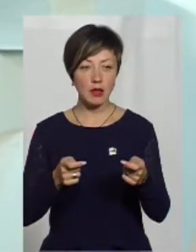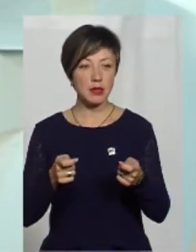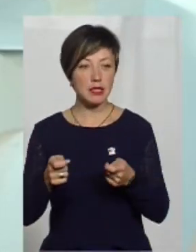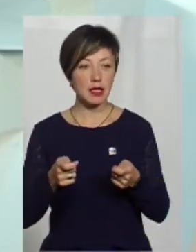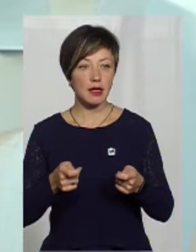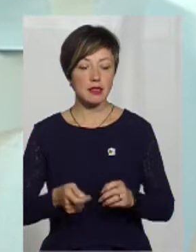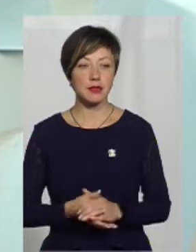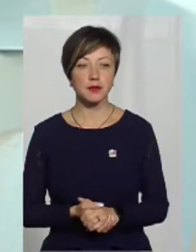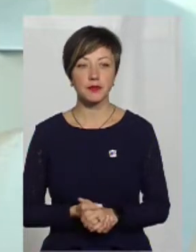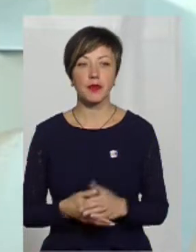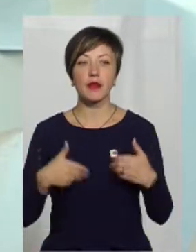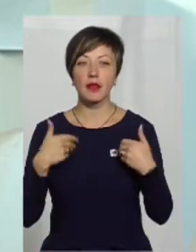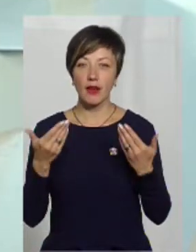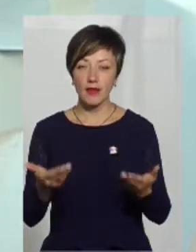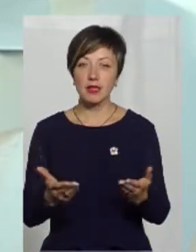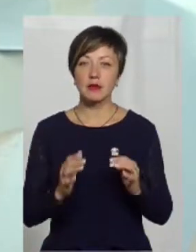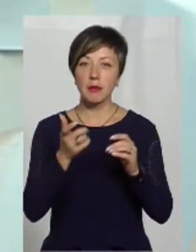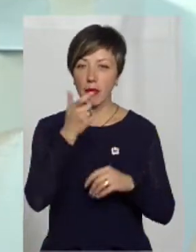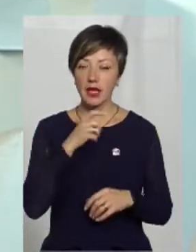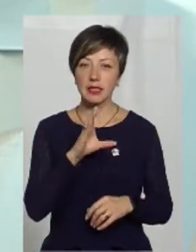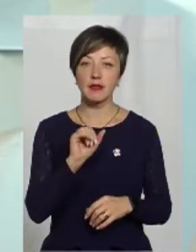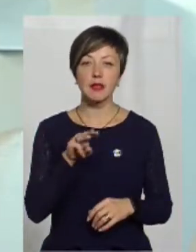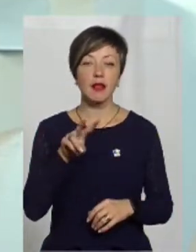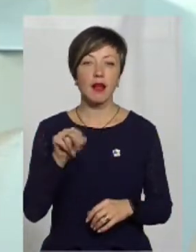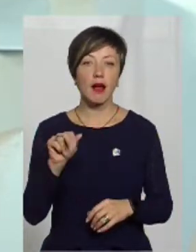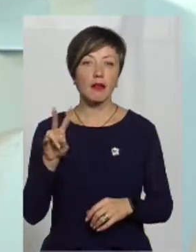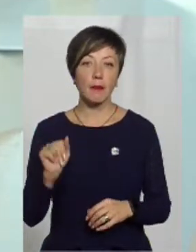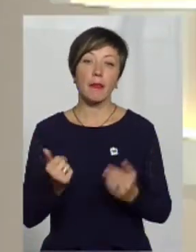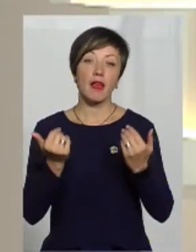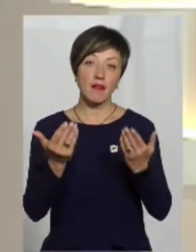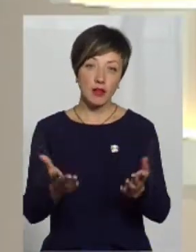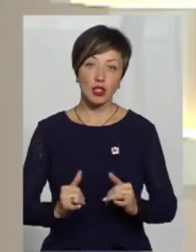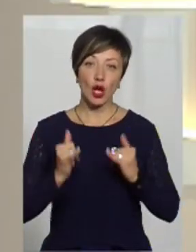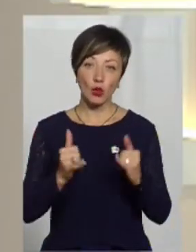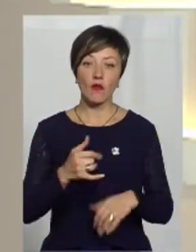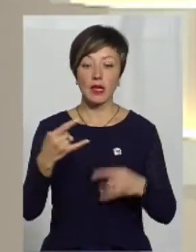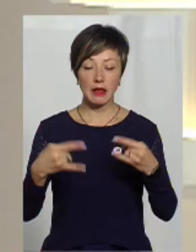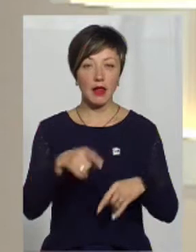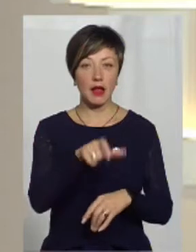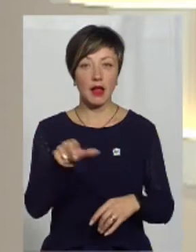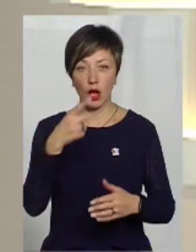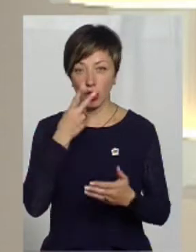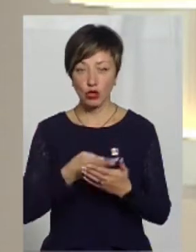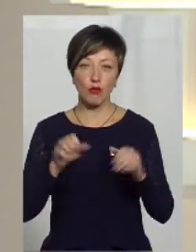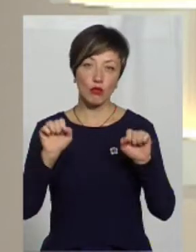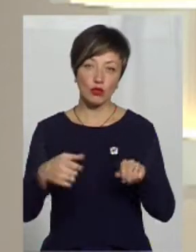адміністрації Світланою Павличною. Вітаю вас, пані Світлано. Доброго вечора. Ви, шановні телеглядачі,